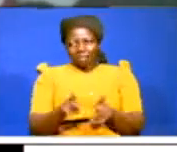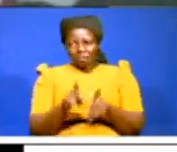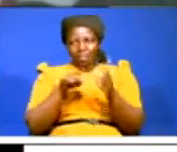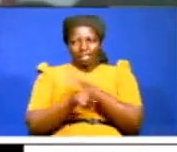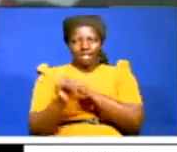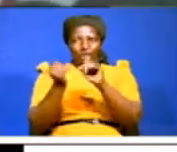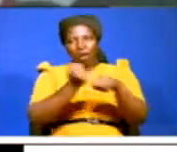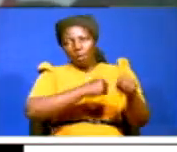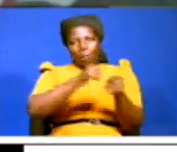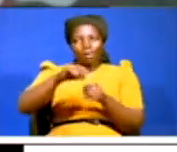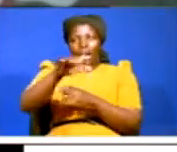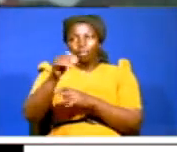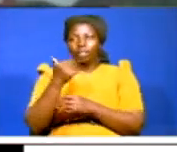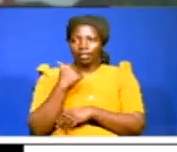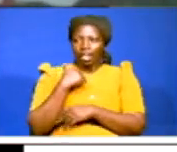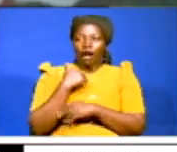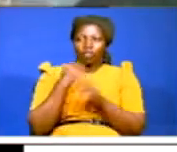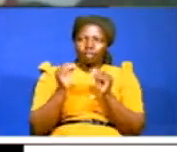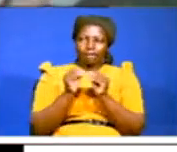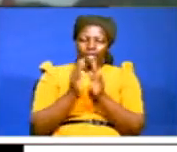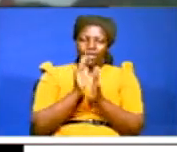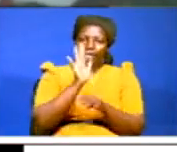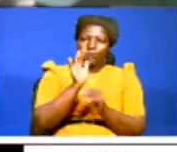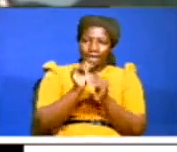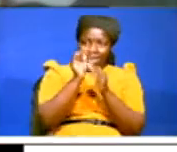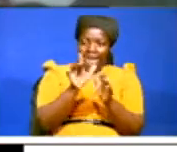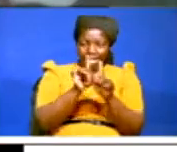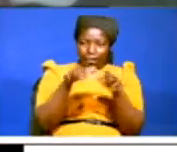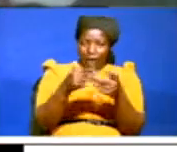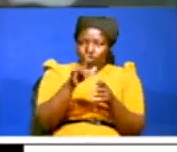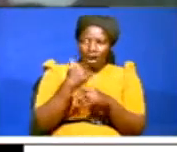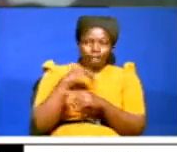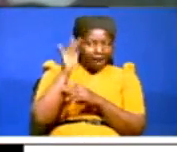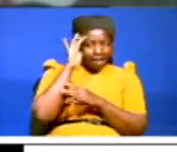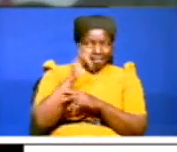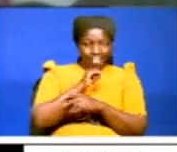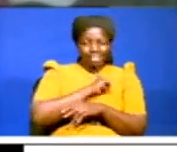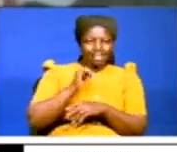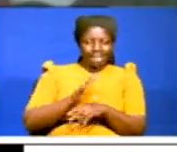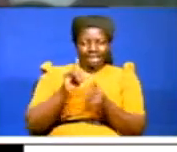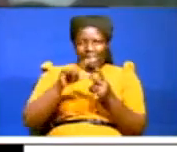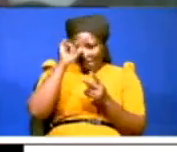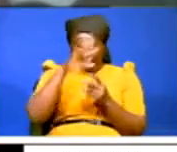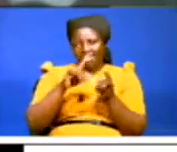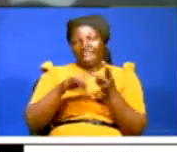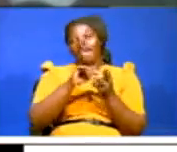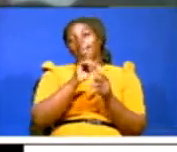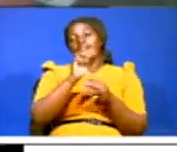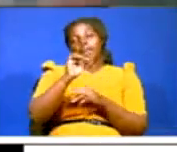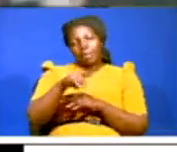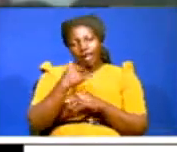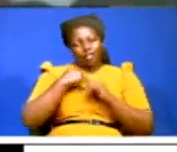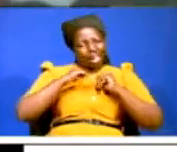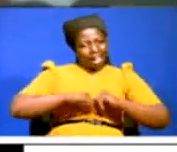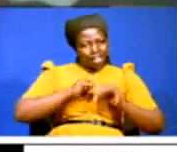chini vile mulisikia na viongozi wenu. Tumeketi na governor, tumeketi na senator, na wabunge, na tumekubaliana mambo